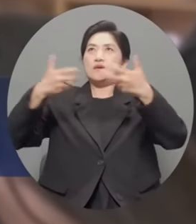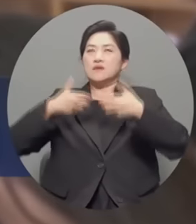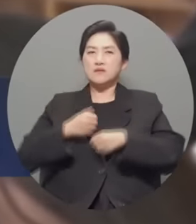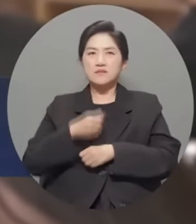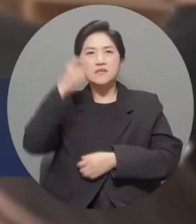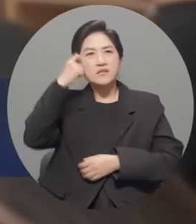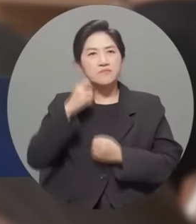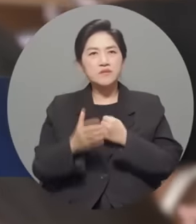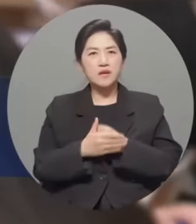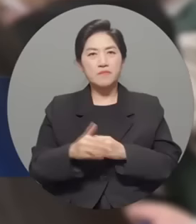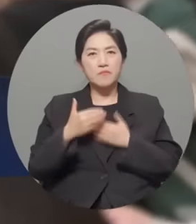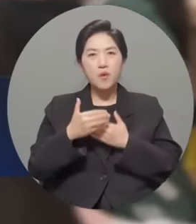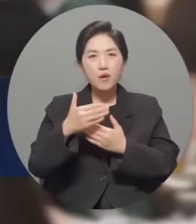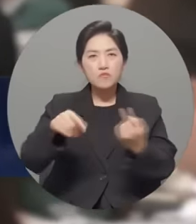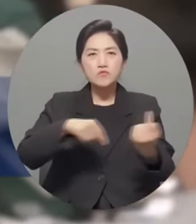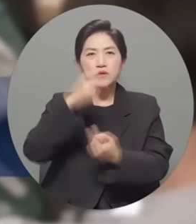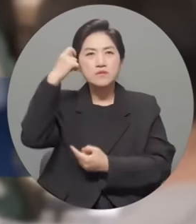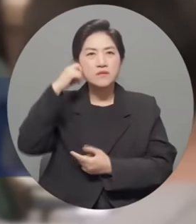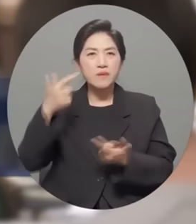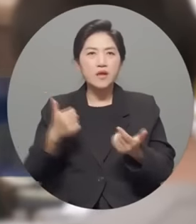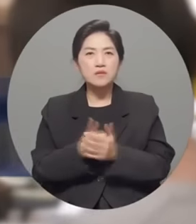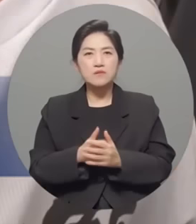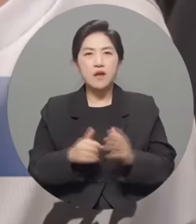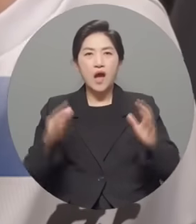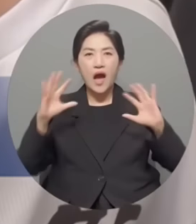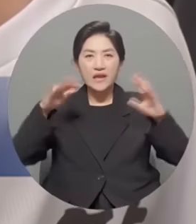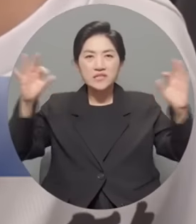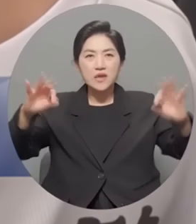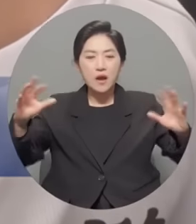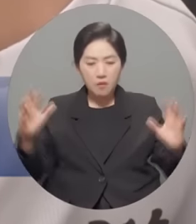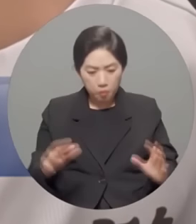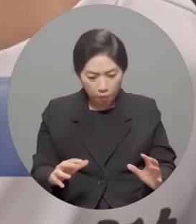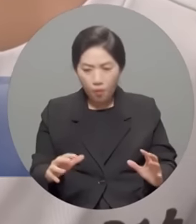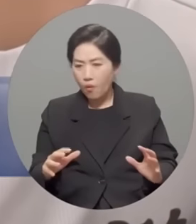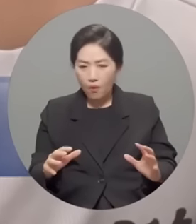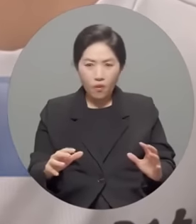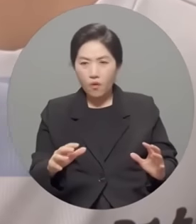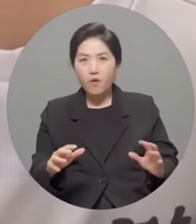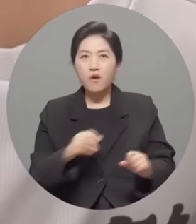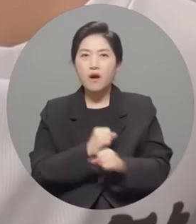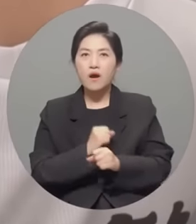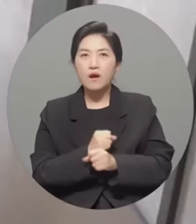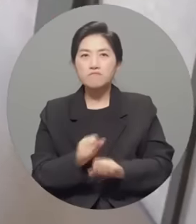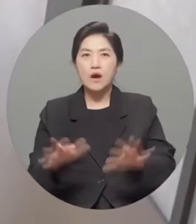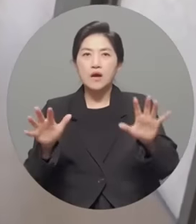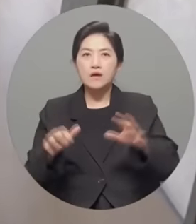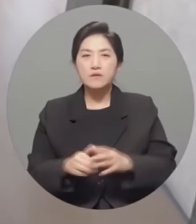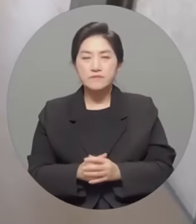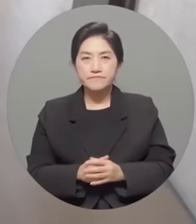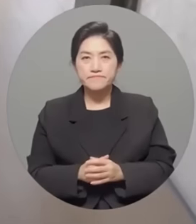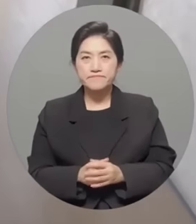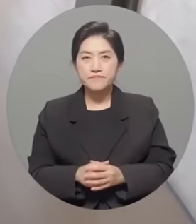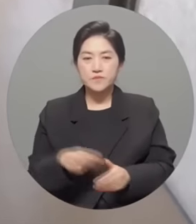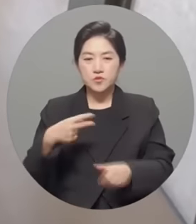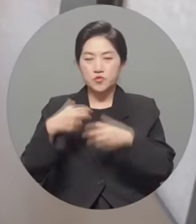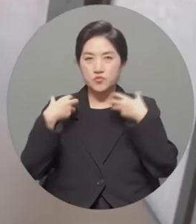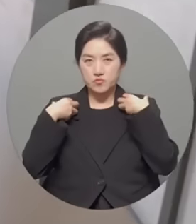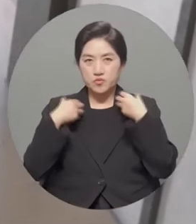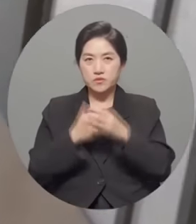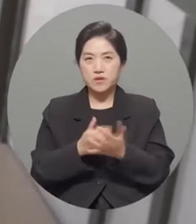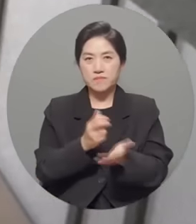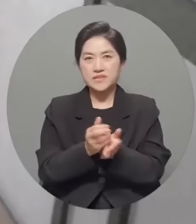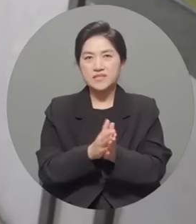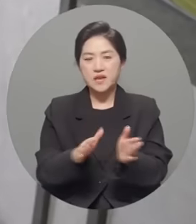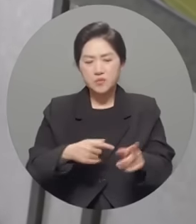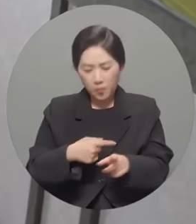느낌이라서 체계적으로 뭐가 운영된다기보단 그냥 진짜 애들이 잠깐 막 모여 있다가. 교육부는 제도 시행